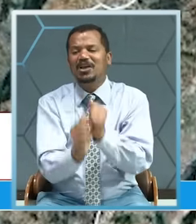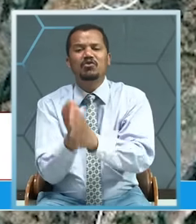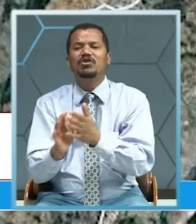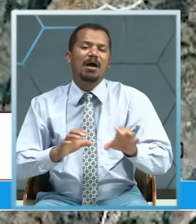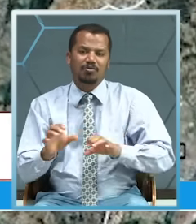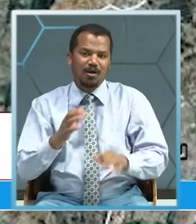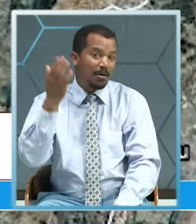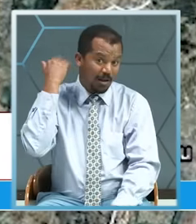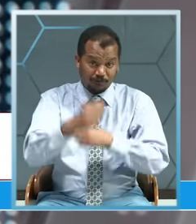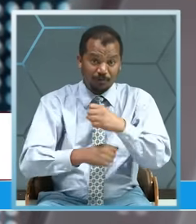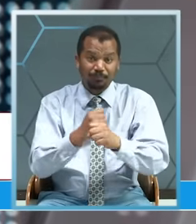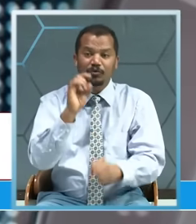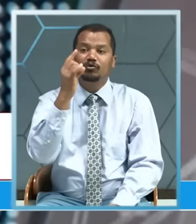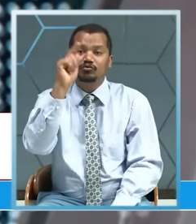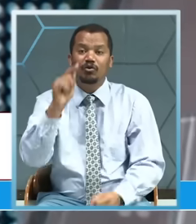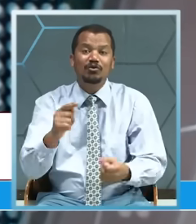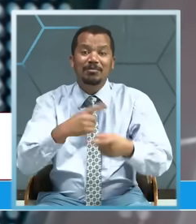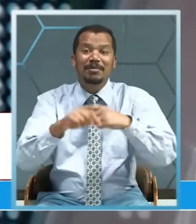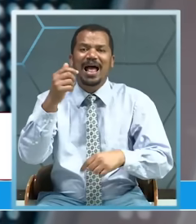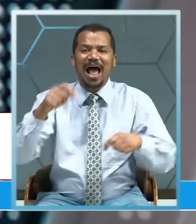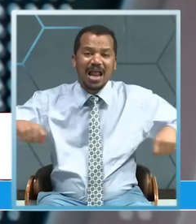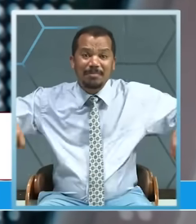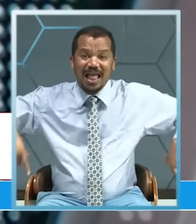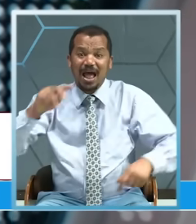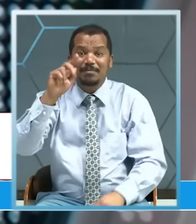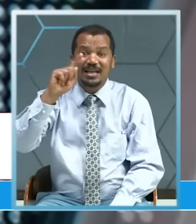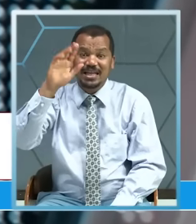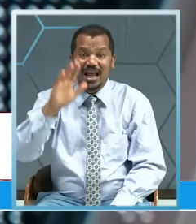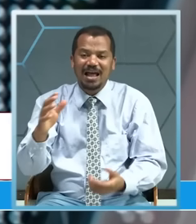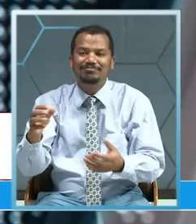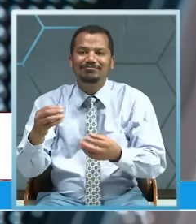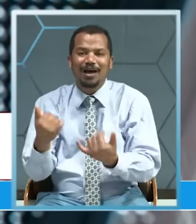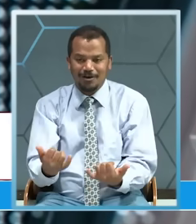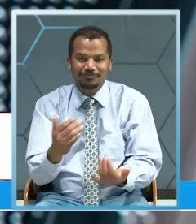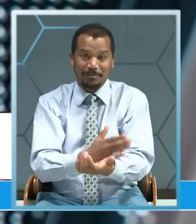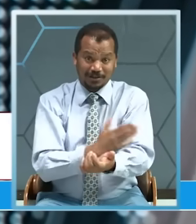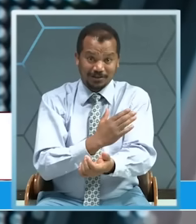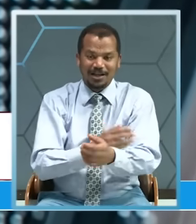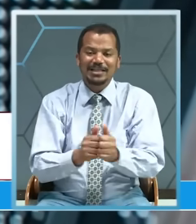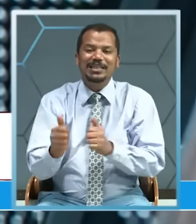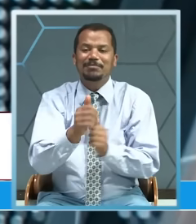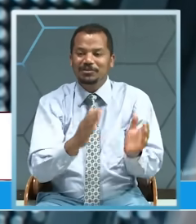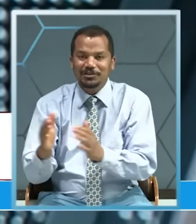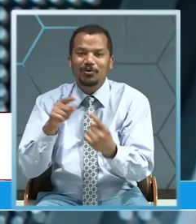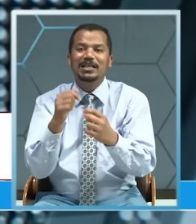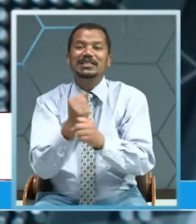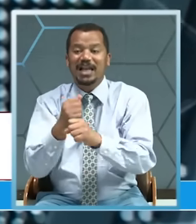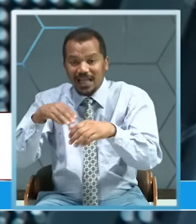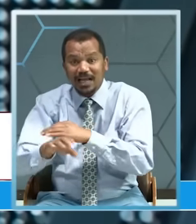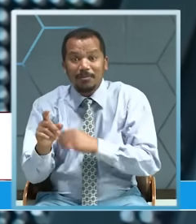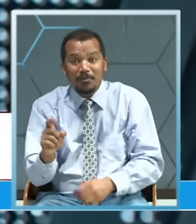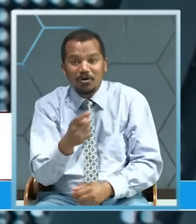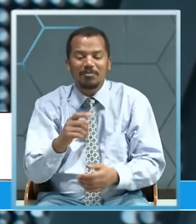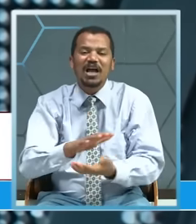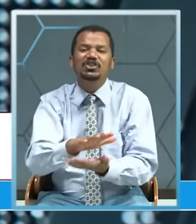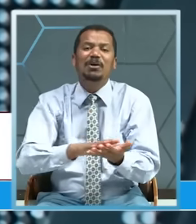እንዲወድም ማድረጉን አስረድተዋል። ባለፈው ዓመት በዞኑ በተከሰተ የአንበጣ መንጋ የወደመውን ምርት ለማካካስ ቅድመ ዝግጅት ተደርጎ ወደ